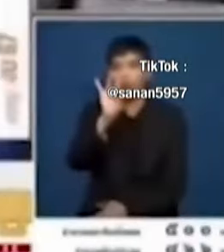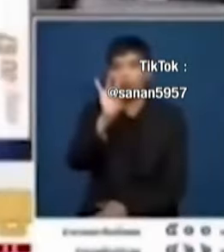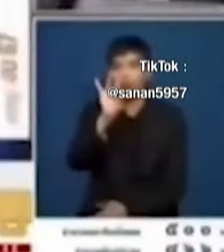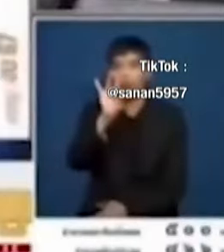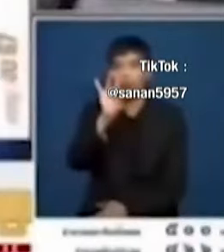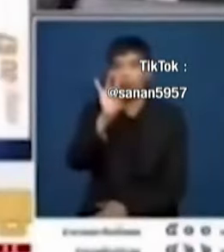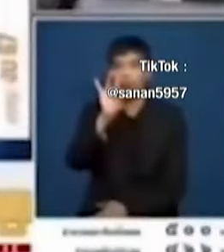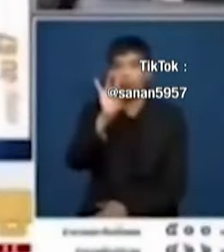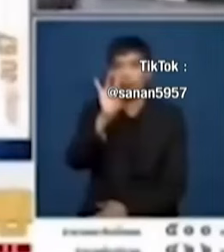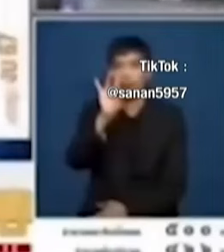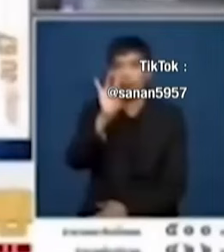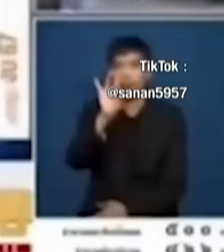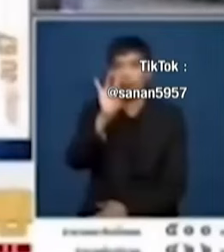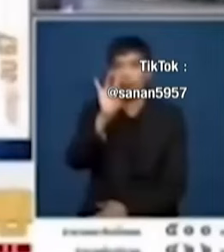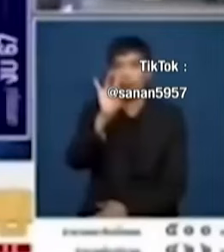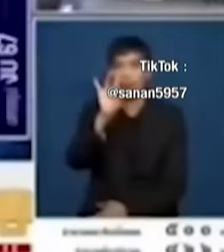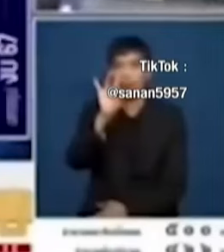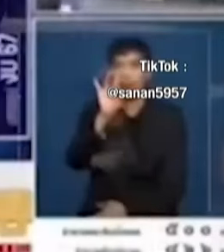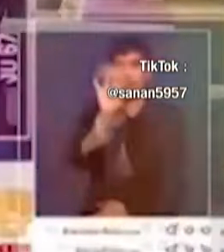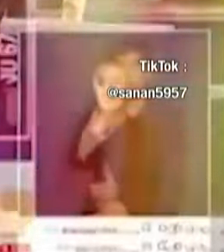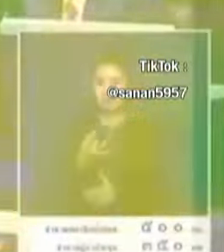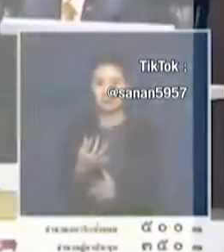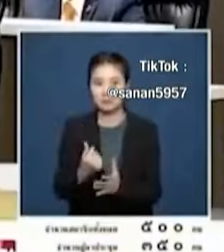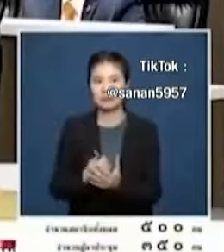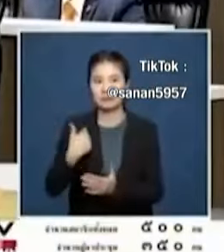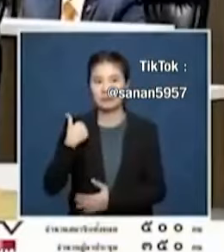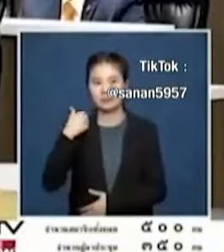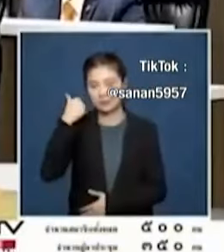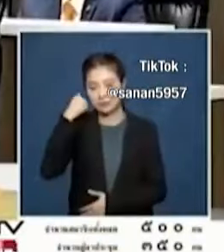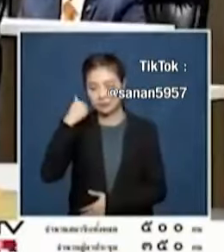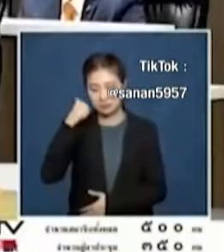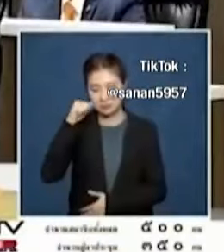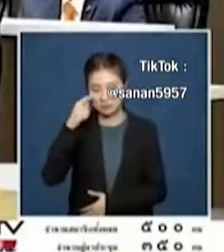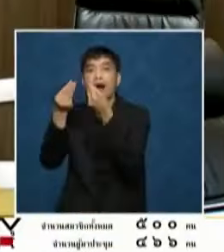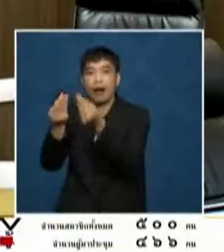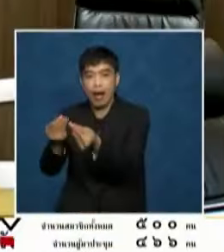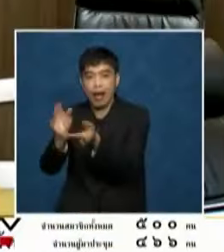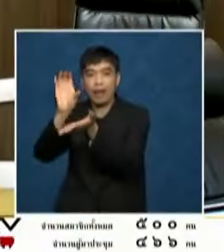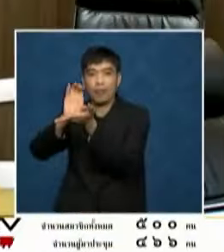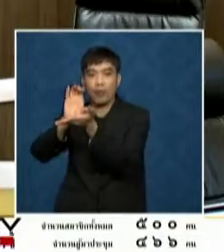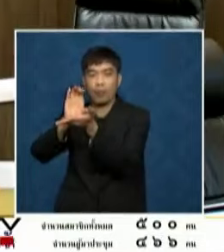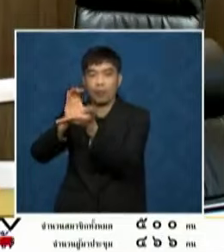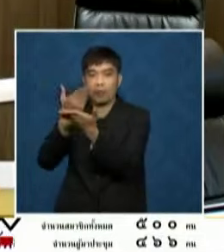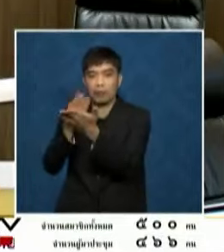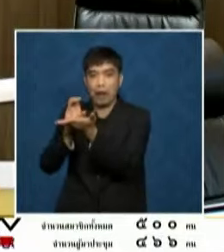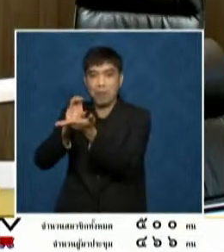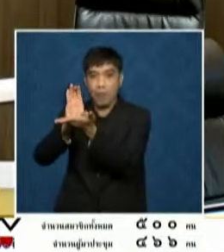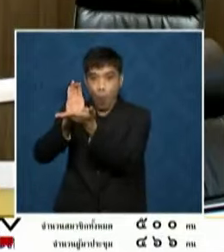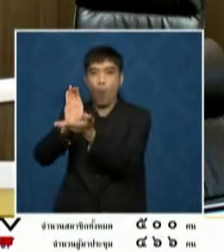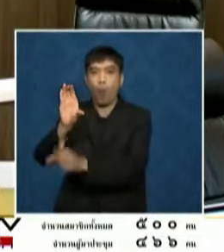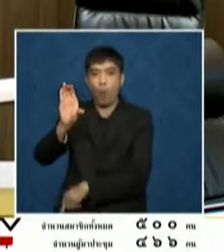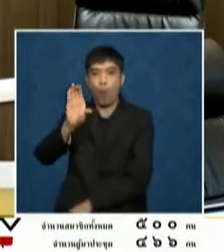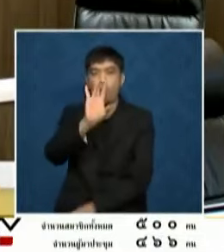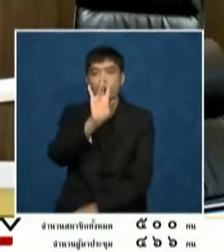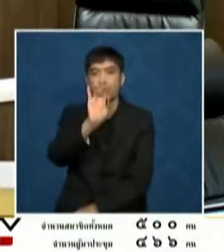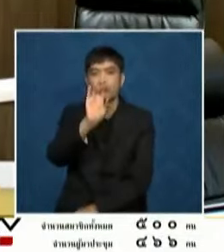ใช่ เห็นไหมแล้วก็พูดถึงเคสของสสก้าวไกลตรงๆเลย ค ่ ะ นะการอภิปรายเนี่ยมันต้องทำความเข้าใจแล้ว